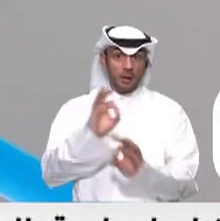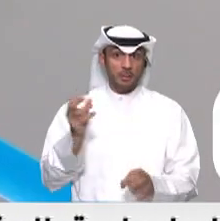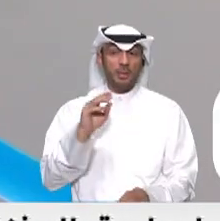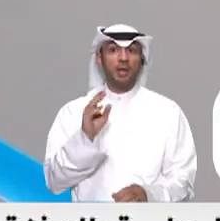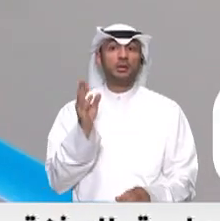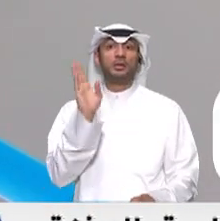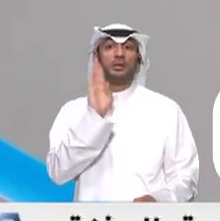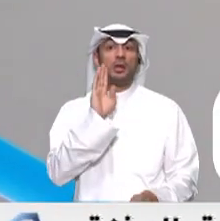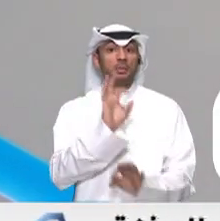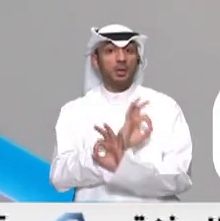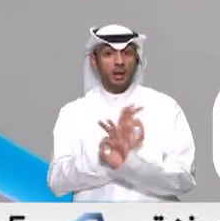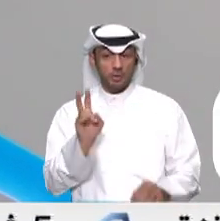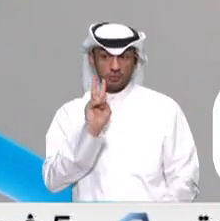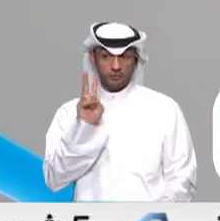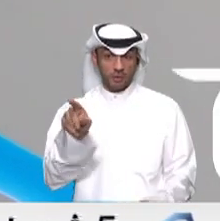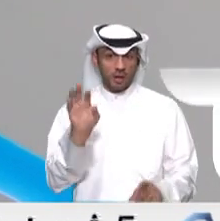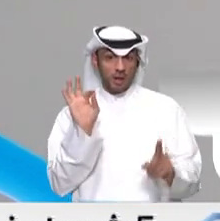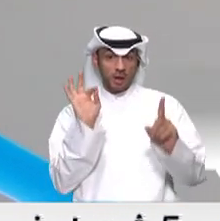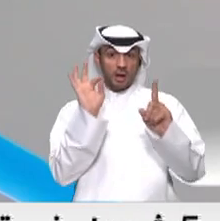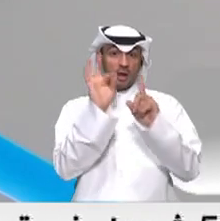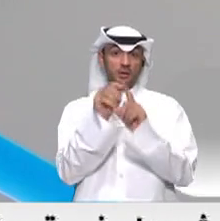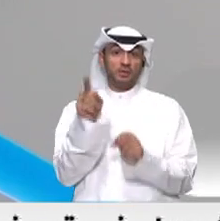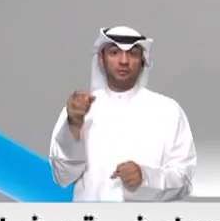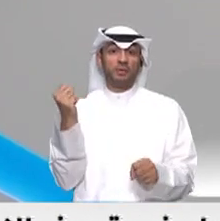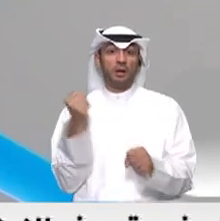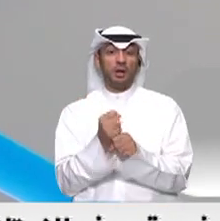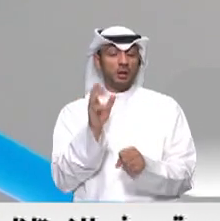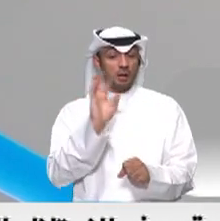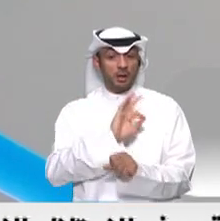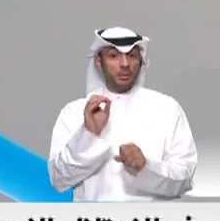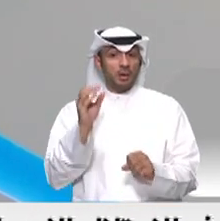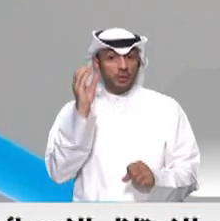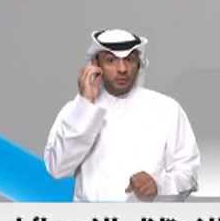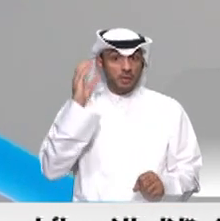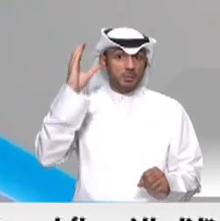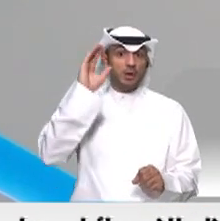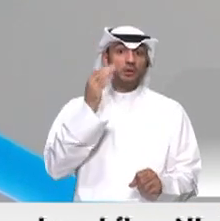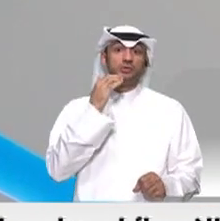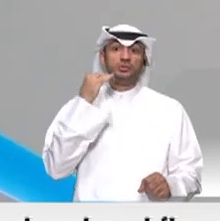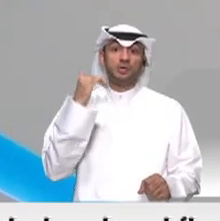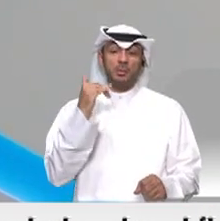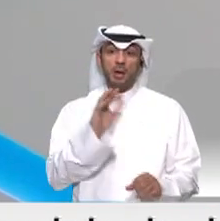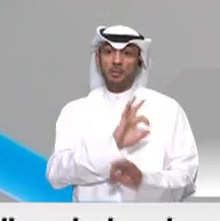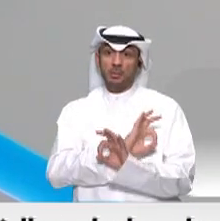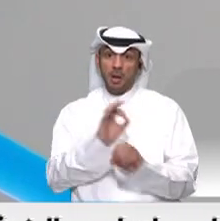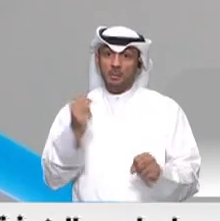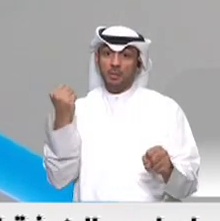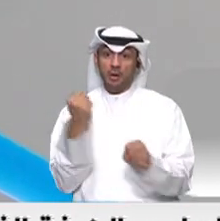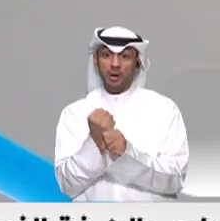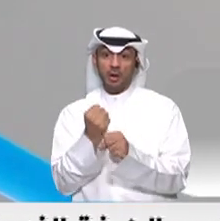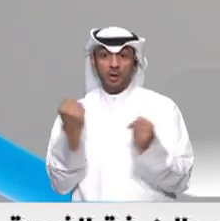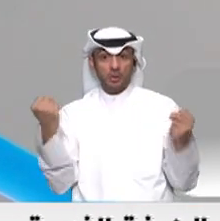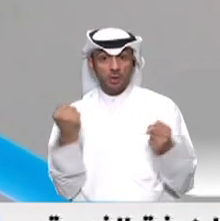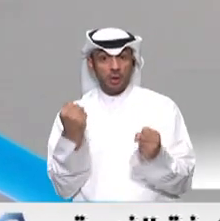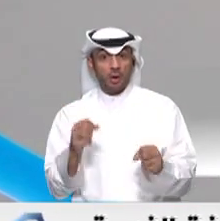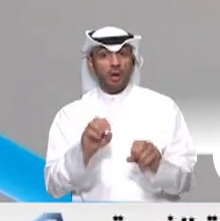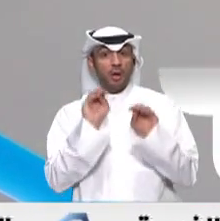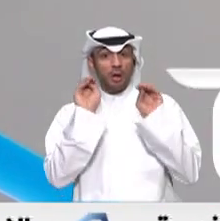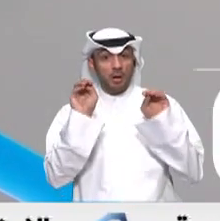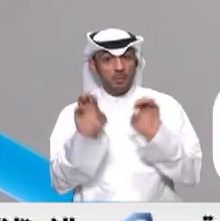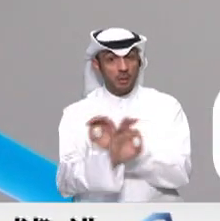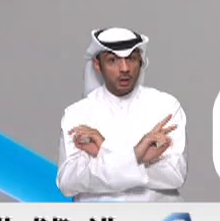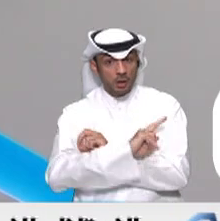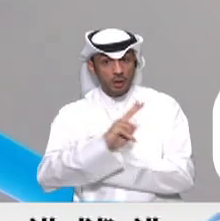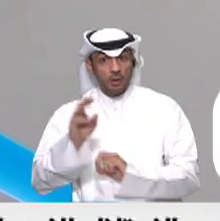يهدف برنامج الرواد إلى تنمية مهارات وقدرات الشباب، ومدته 6 أسابيع اعتبارا من مطلع